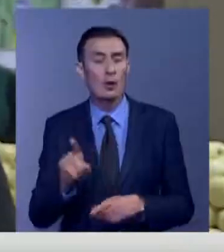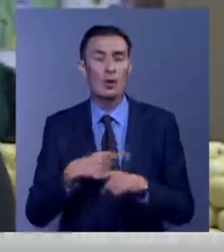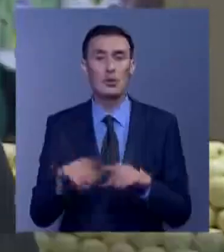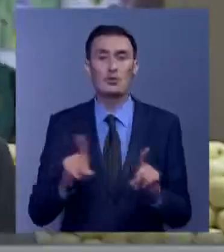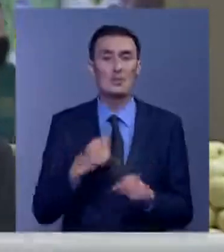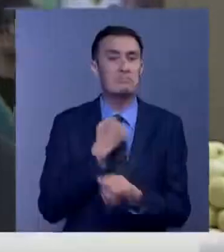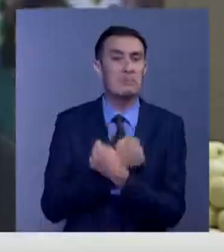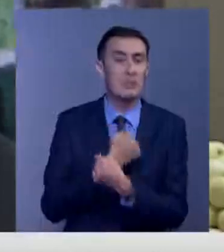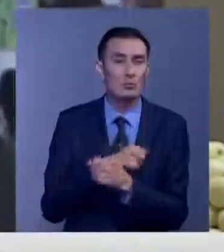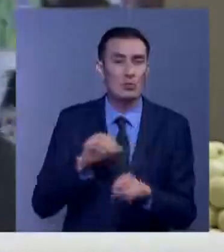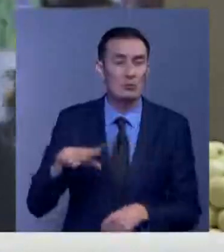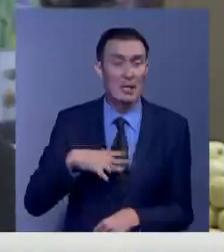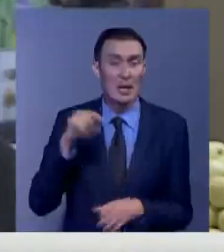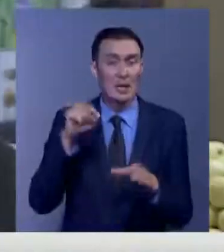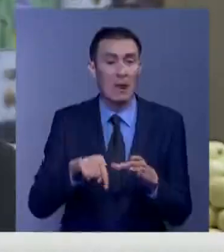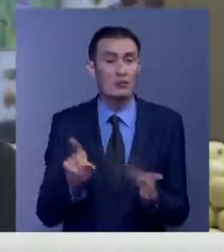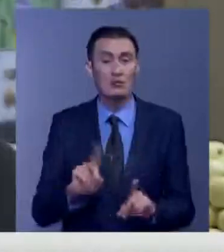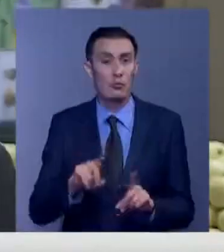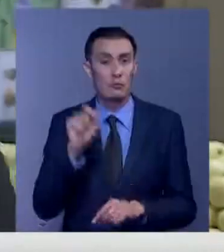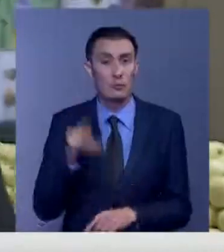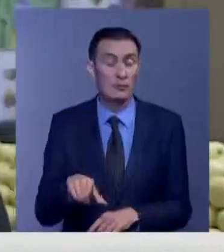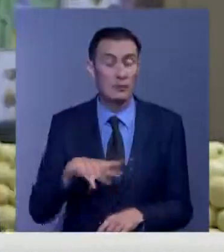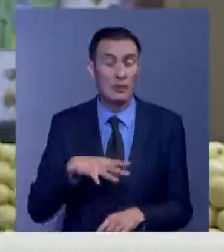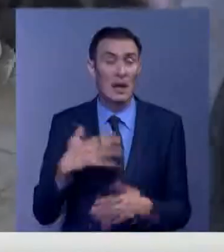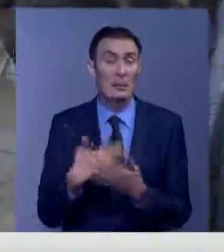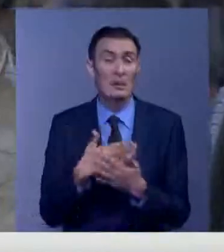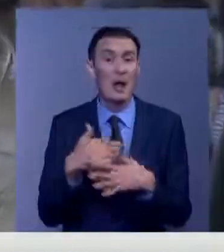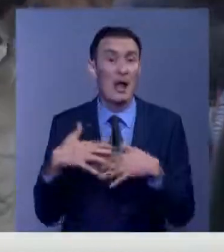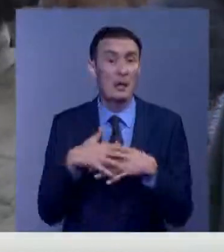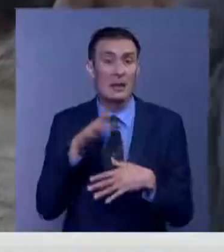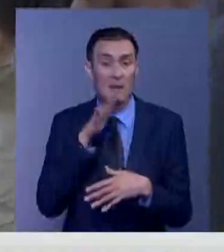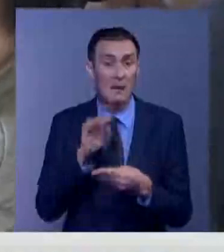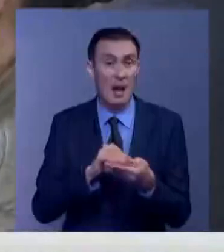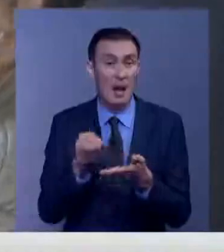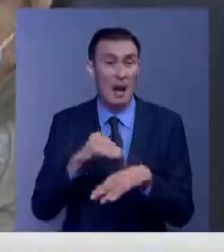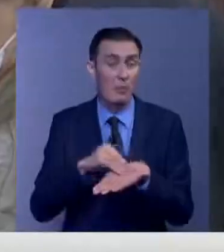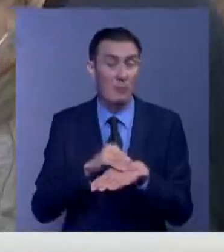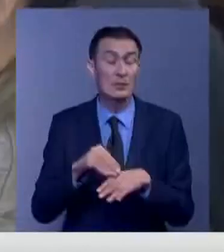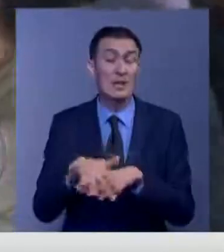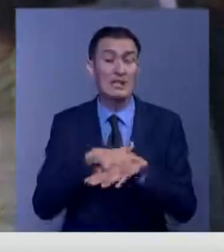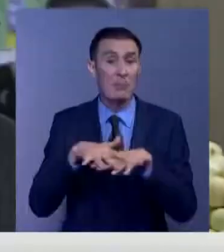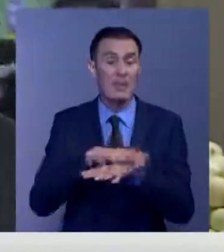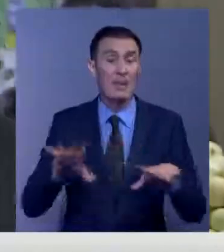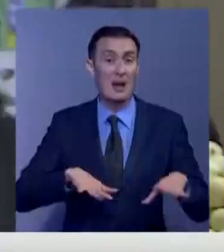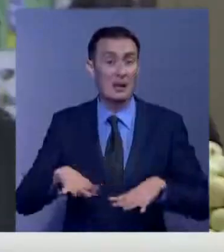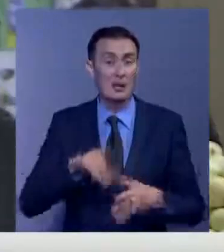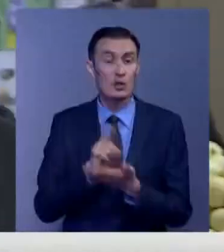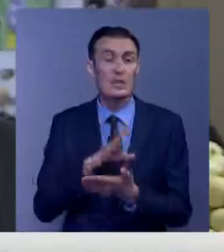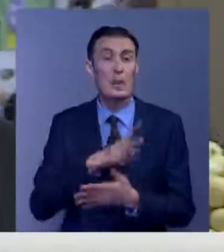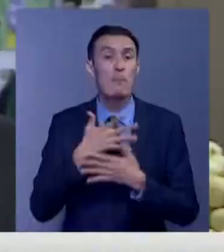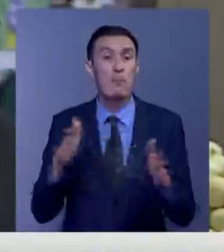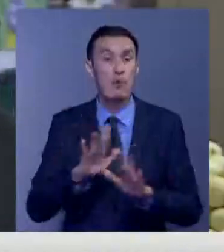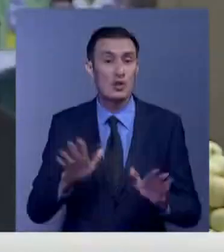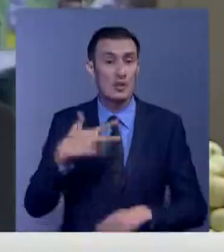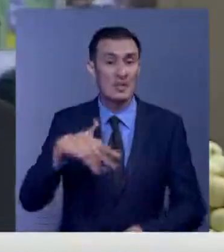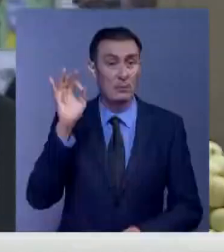быть, спирт, который может вам вообще, я не знаю, вызвать аллергию, да, предположим, при обработке. Заполняемость рынка должна быть не более